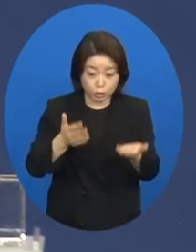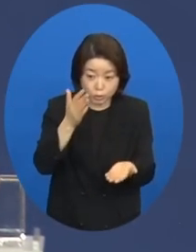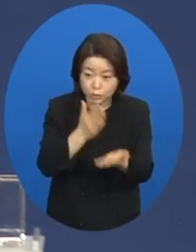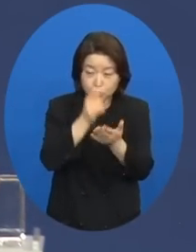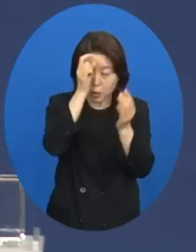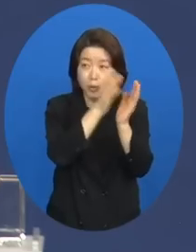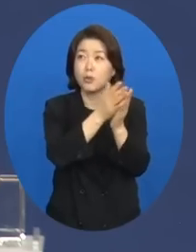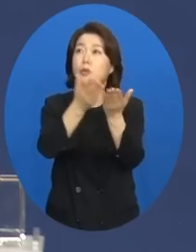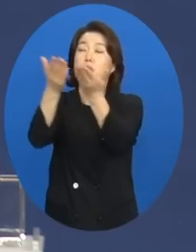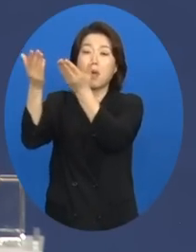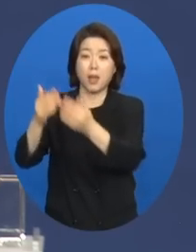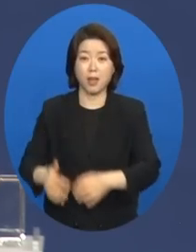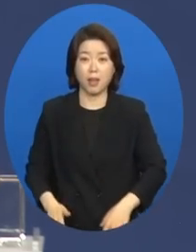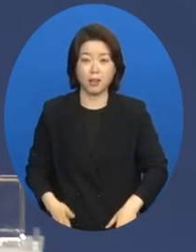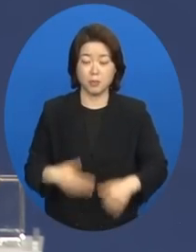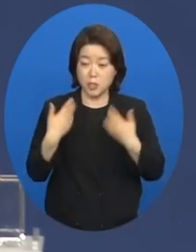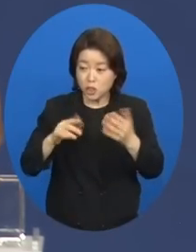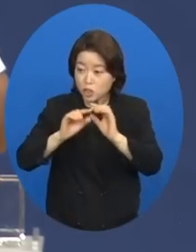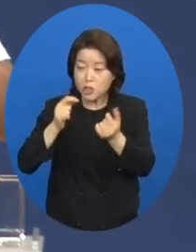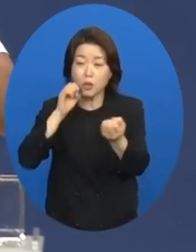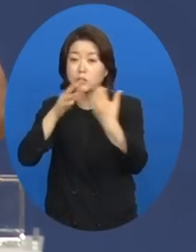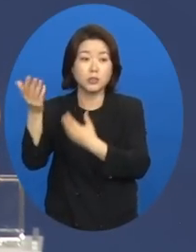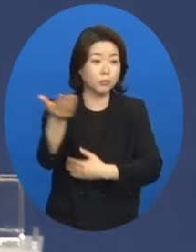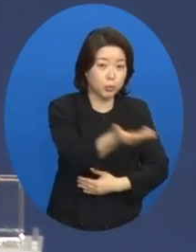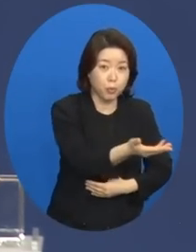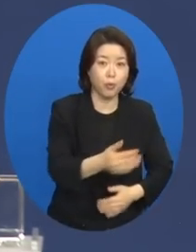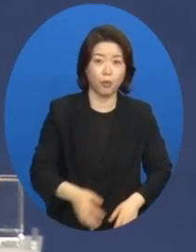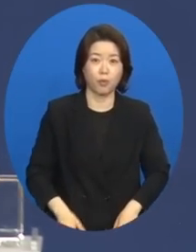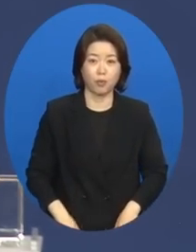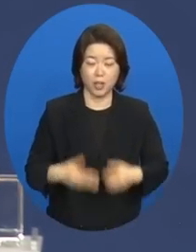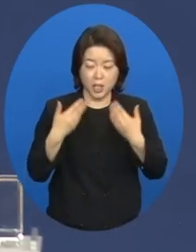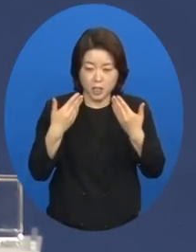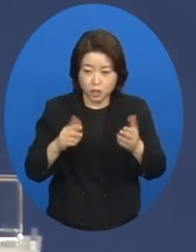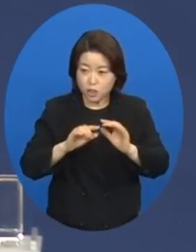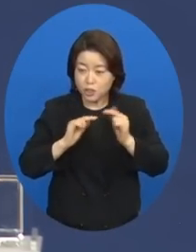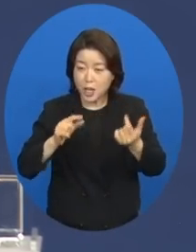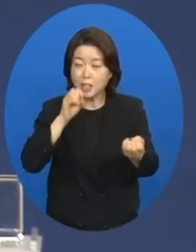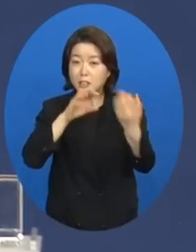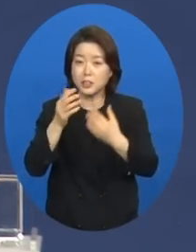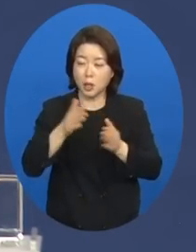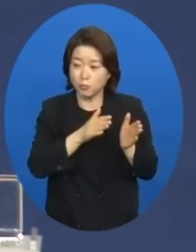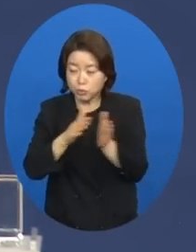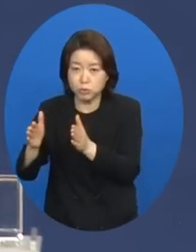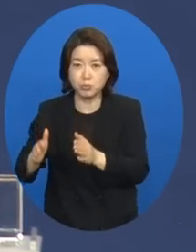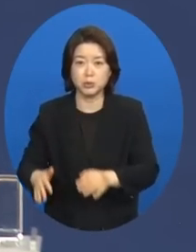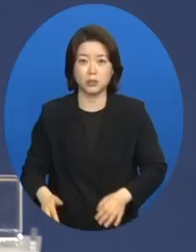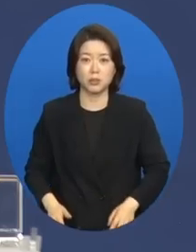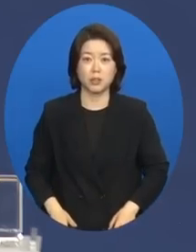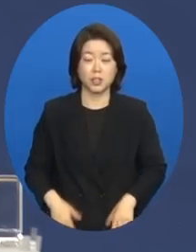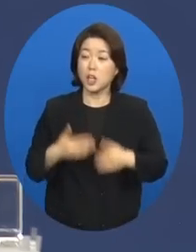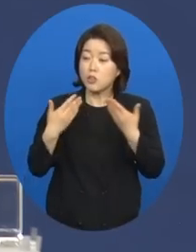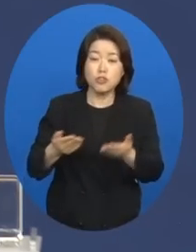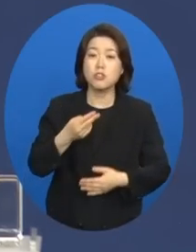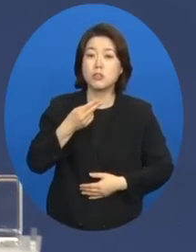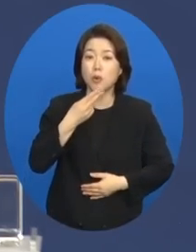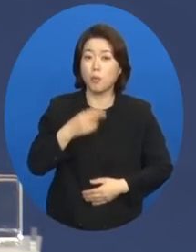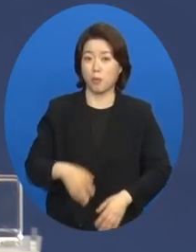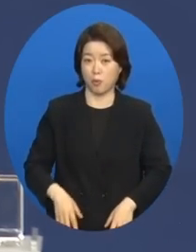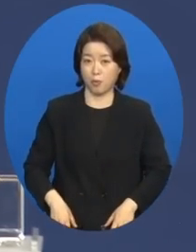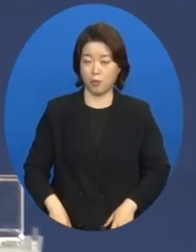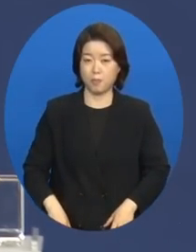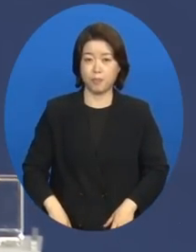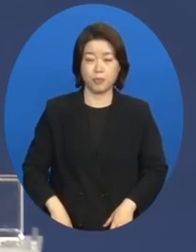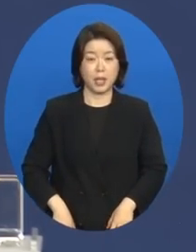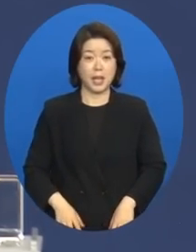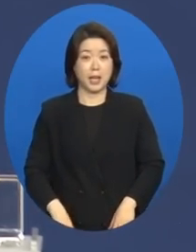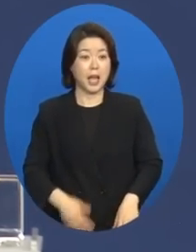기도하래요. 쉬지 않고 응답해 주겠다는 거예요. 쉬지 않는 응답을 준비해 놓으니까 쉬지 않고 그러지. 여러분 남의 애 말고요.